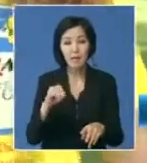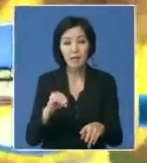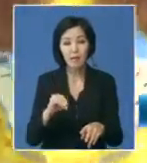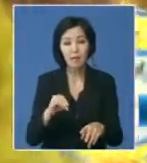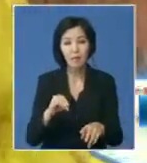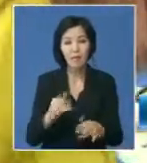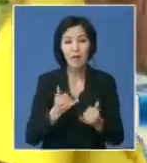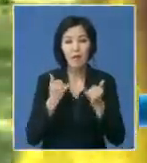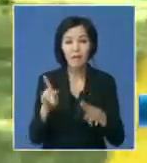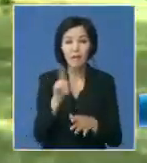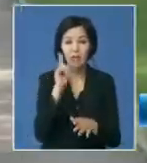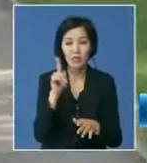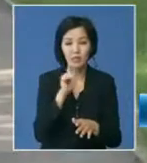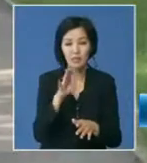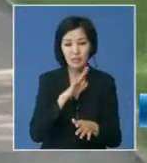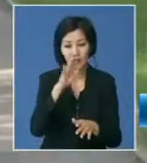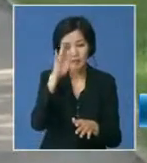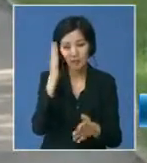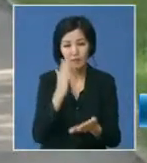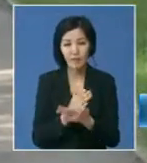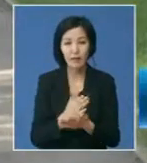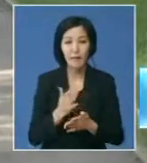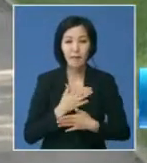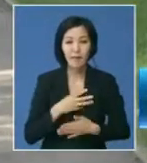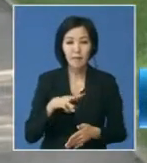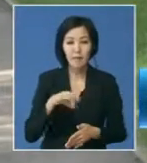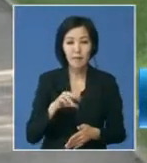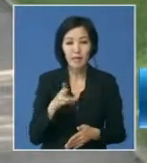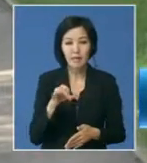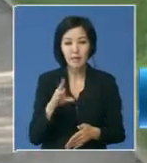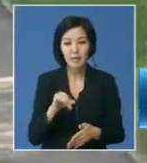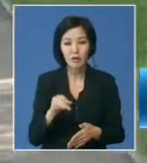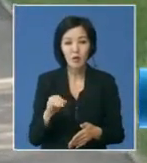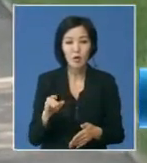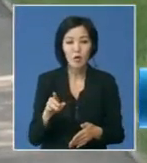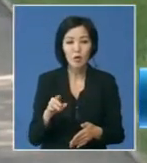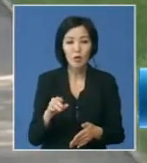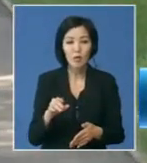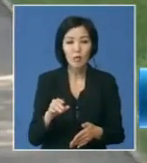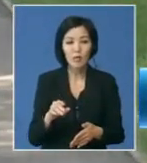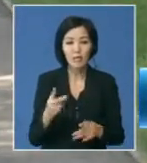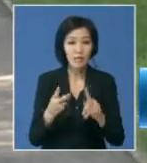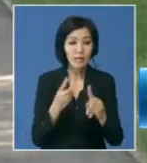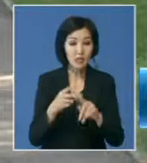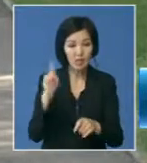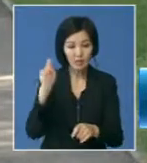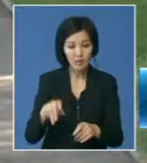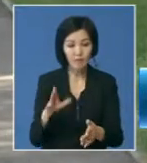арнайы келетін жасөспірімдер бар. Мен Маңғыстау облысынан Жаңаөзен қаласына Армандала лагеріне екінші рет келіп